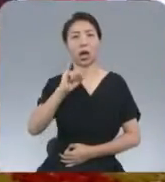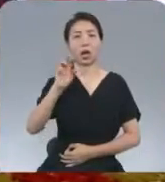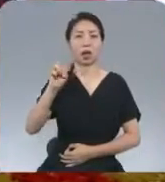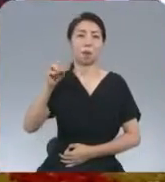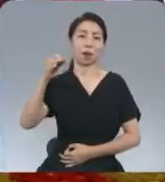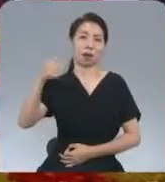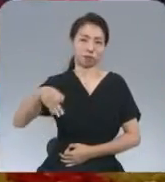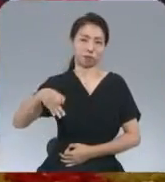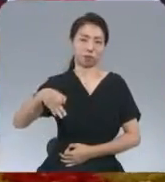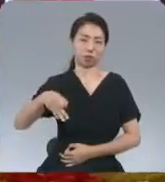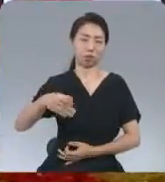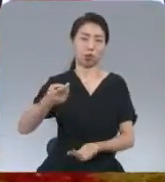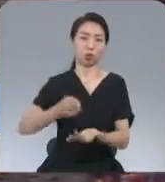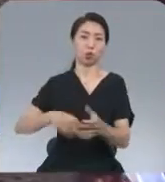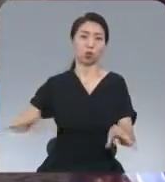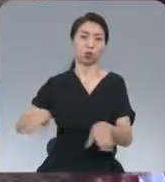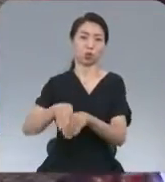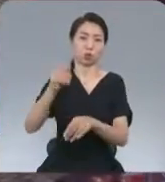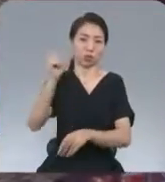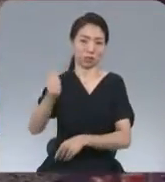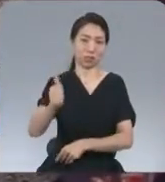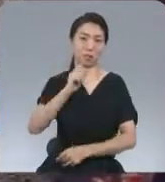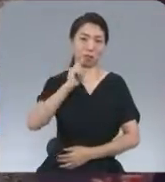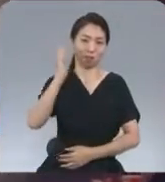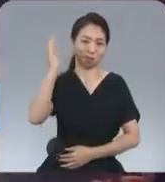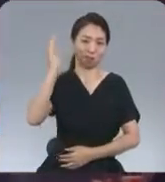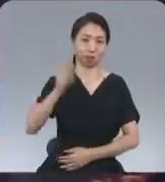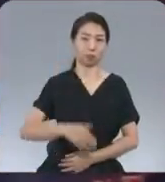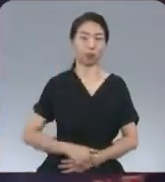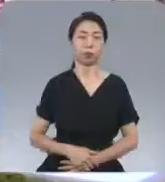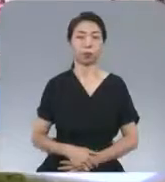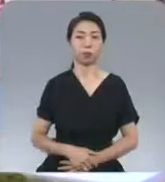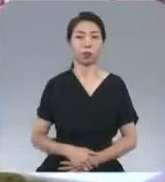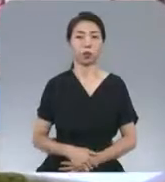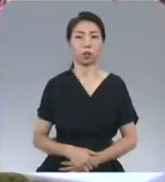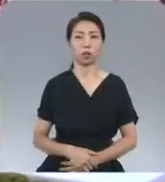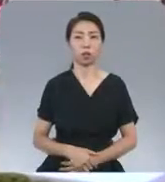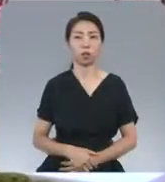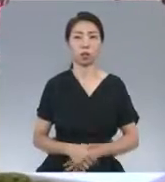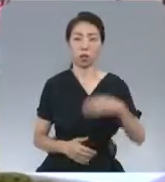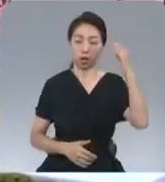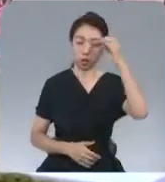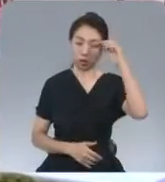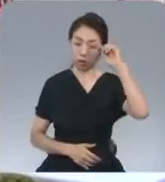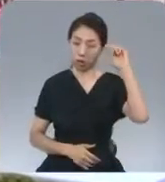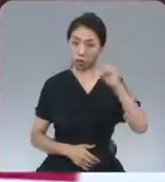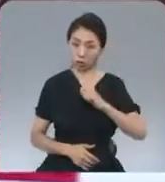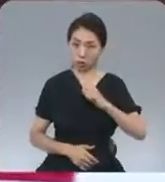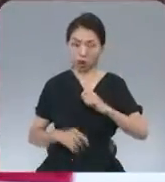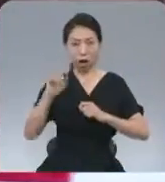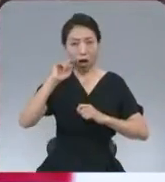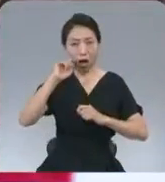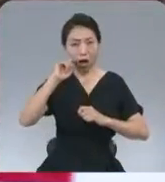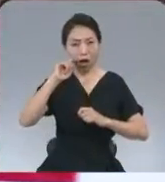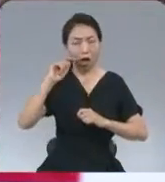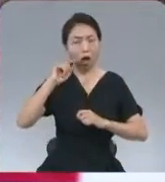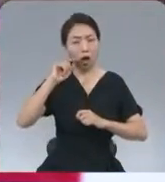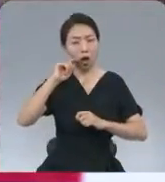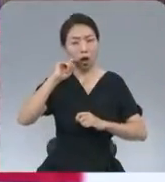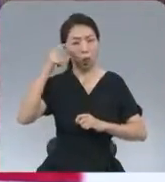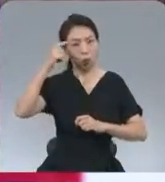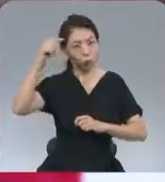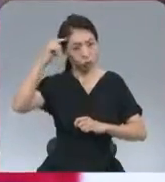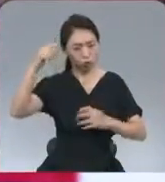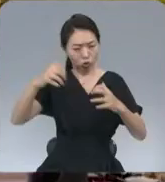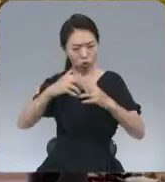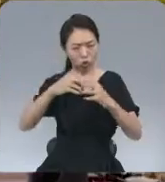встреча глав центральных банков и министров финансов стран большой двадцатки которая проходила 15 16 июля